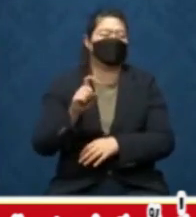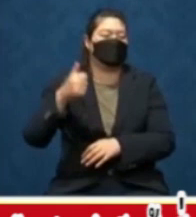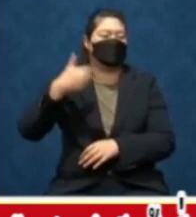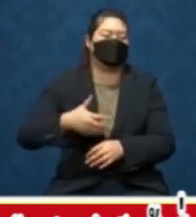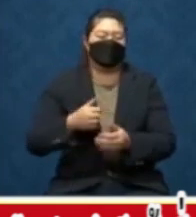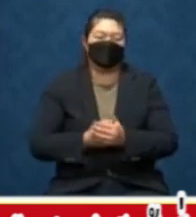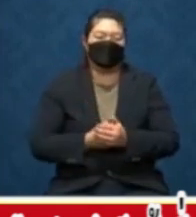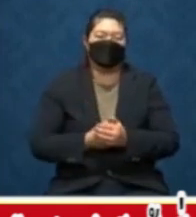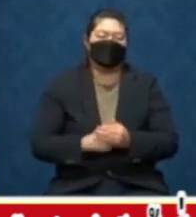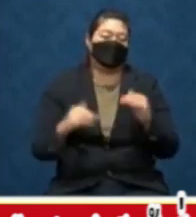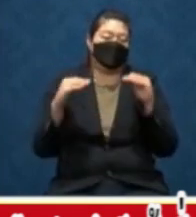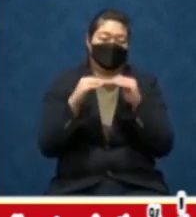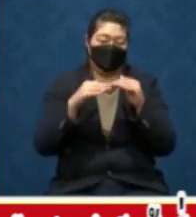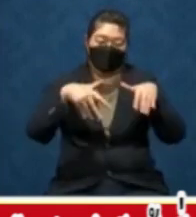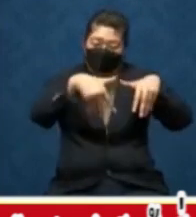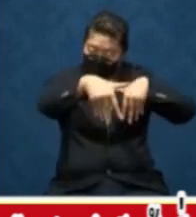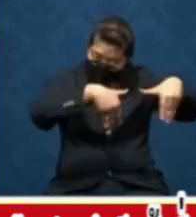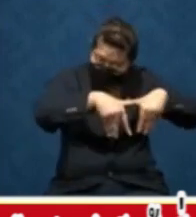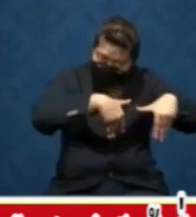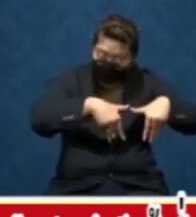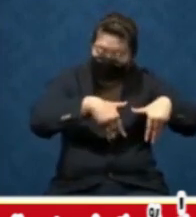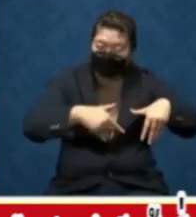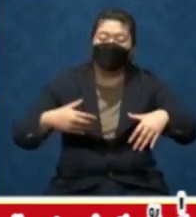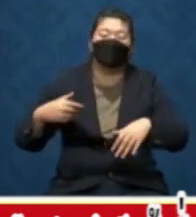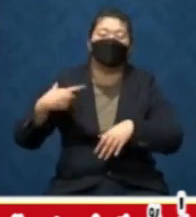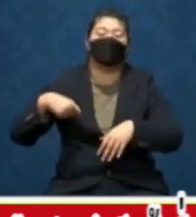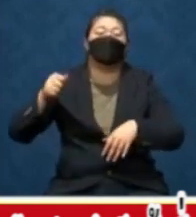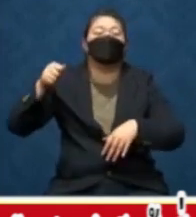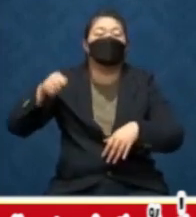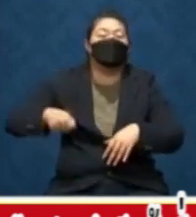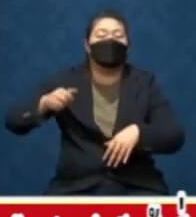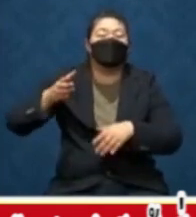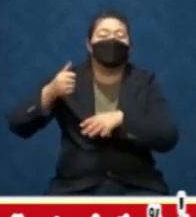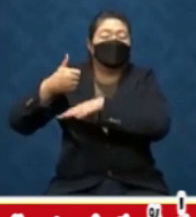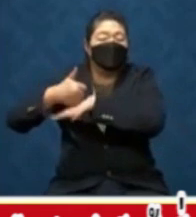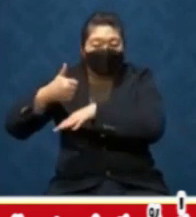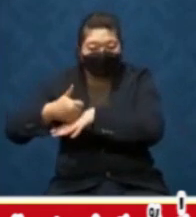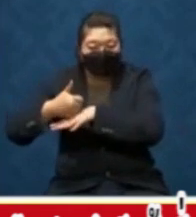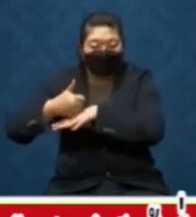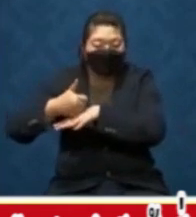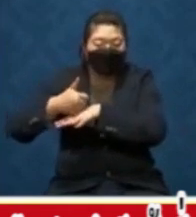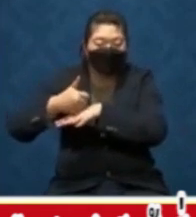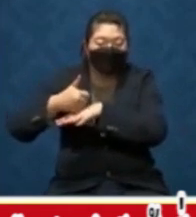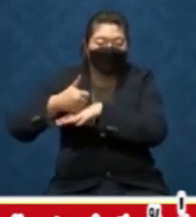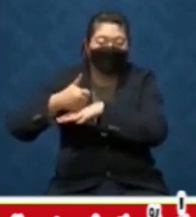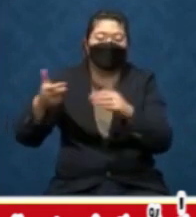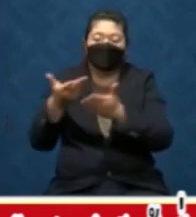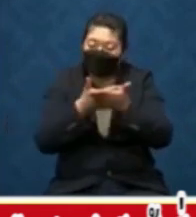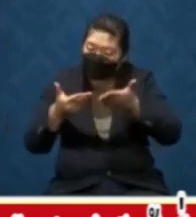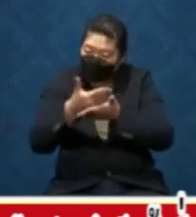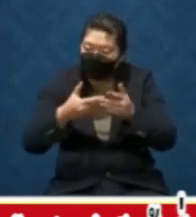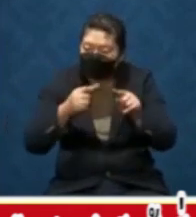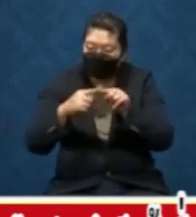ปกป้องสิทธิเสรีภาพของประชาชนและผู้บริหารศาลจะต้องไม่ถูกแทรกแซงจากกระบวนการพิจารณาคดีใดๆ